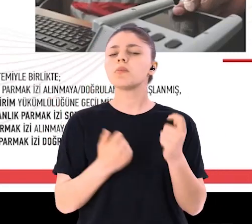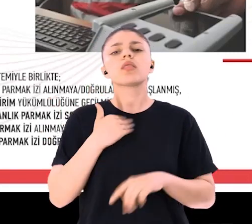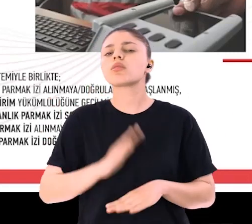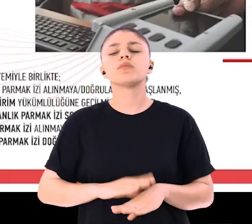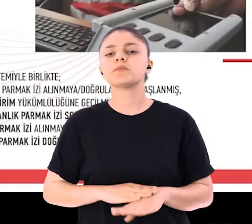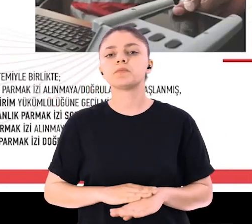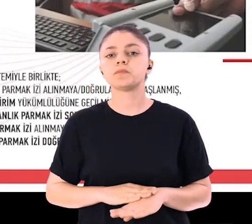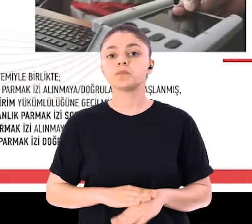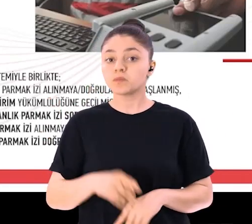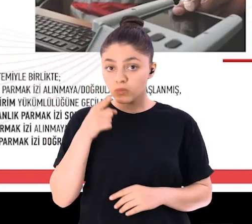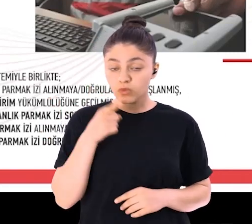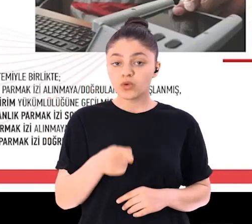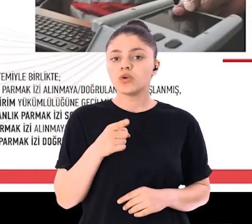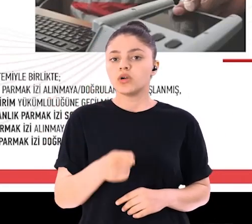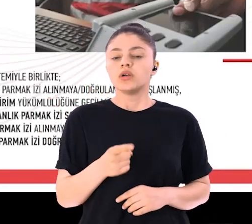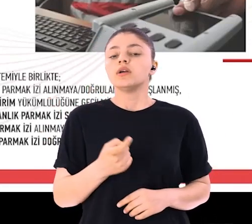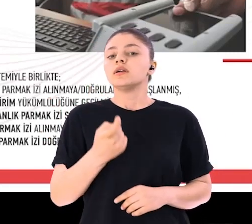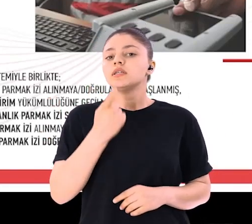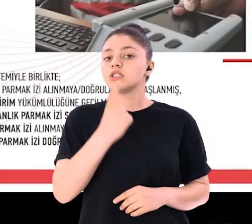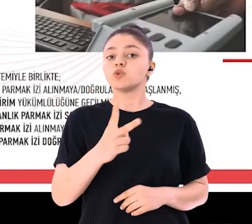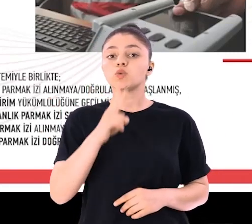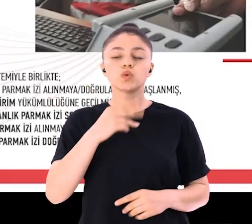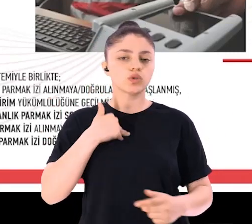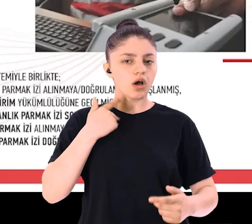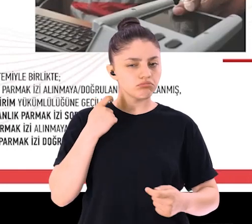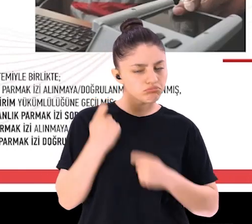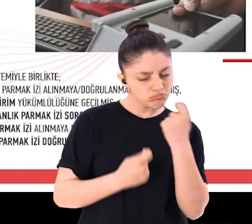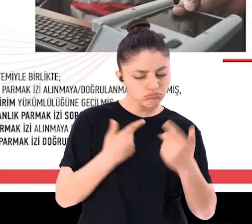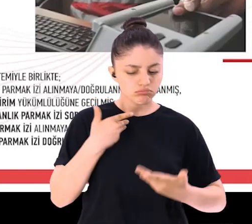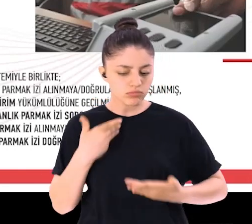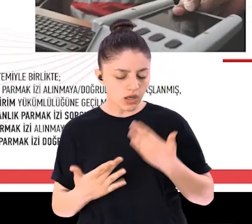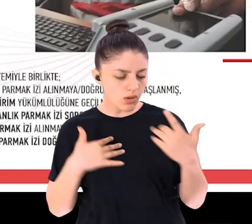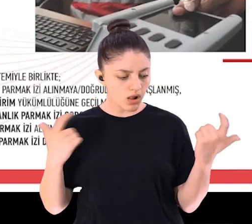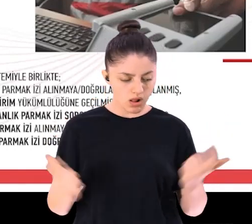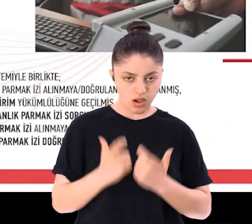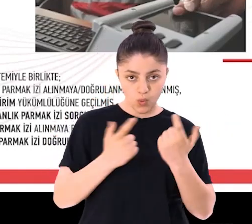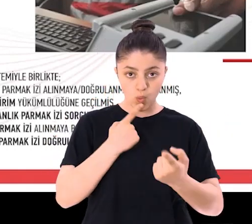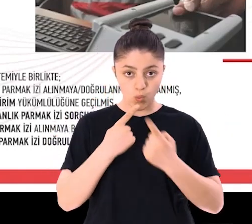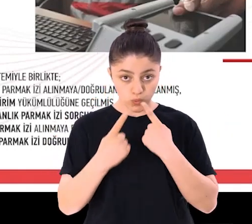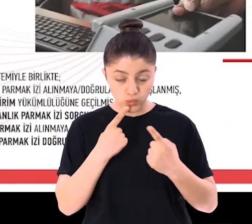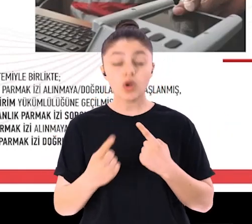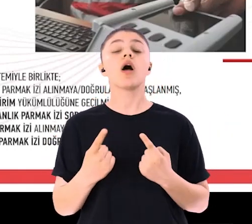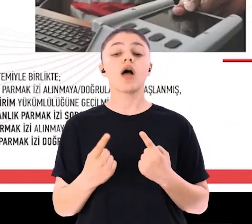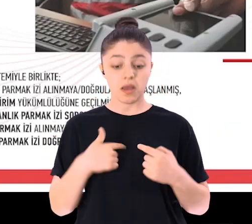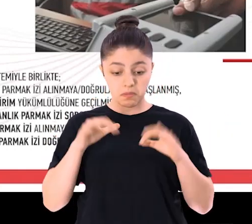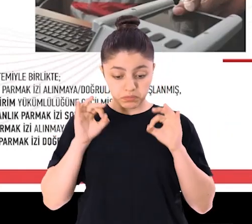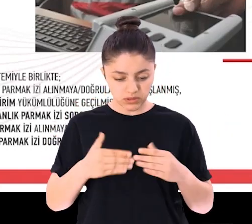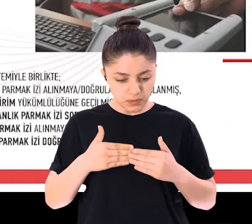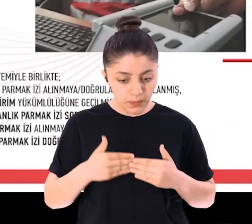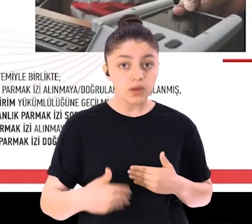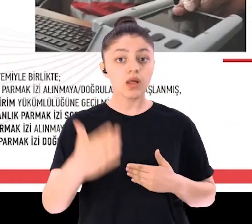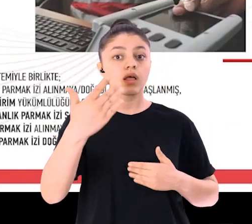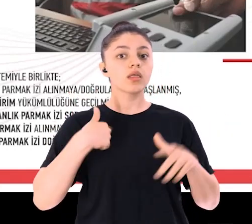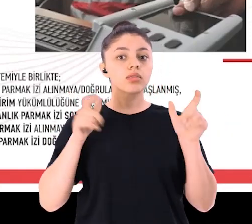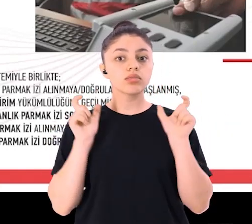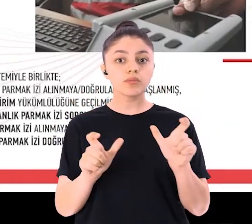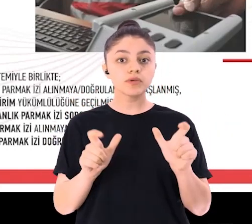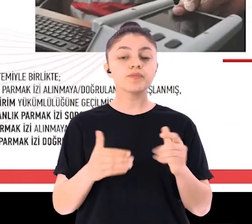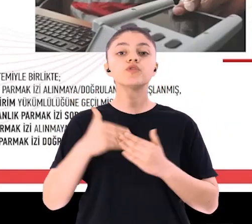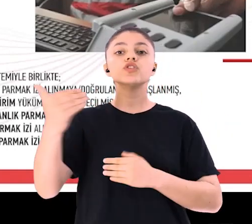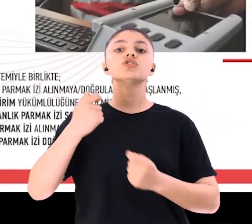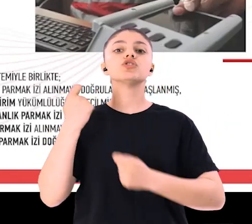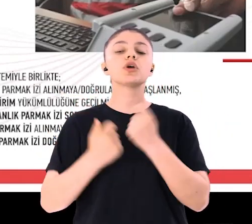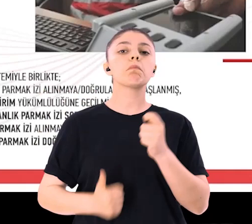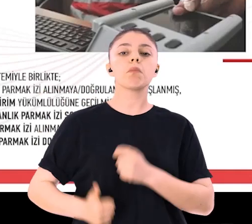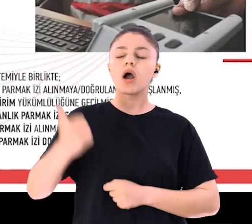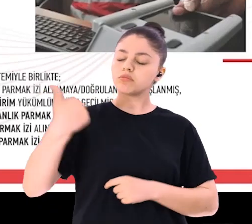büyük bir iş. Peki biz ne yaptık? Bunu yıl sonunda değerlendirdik. Değerlendirdiğimiz andan itibaren aldığımız tedbir,